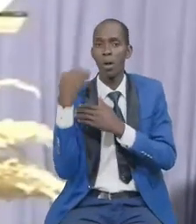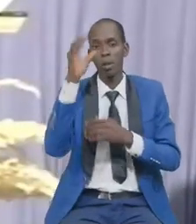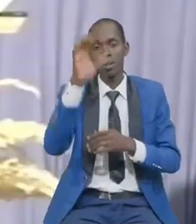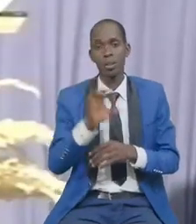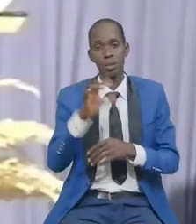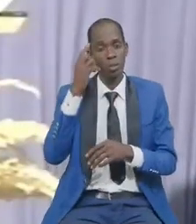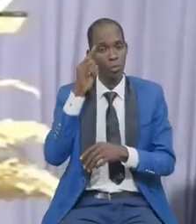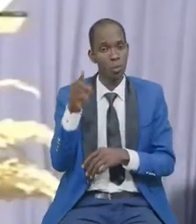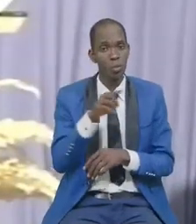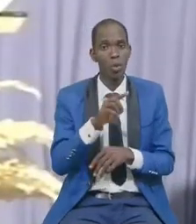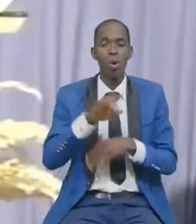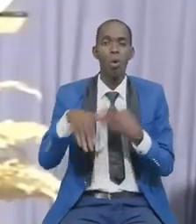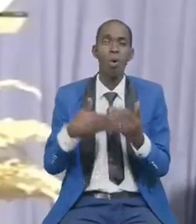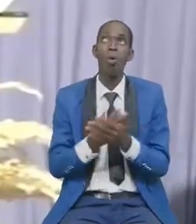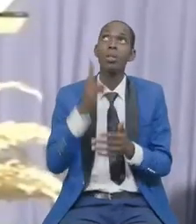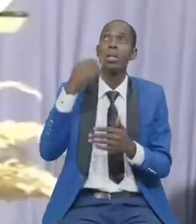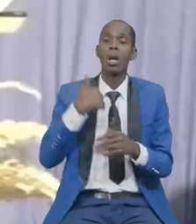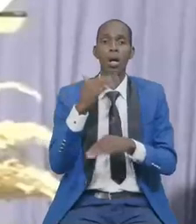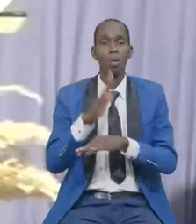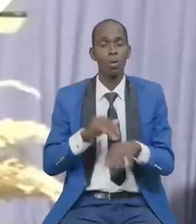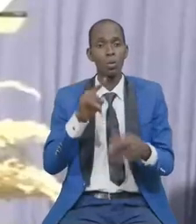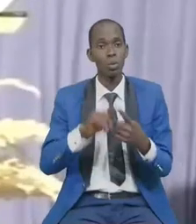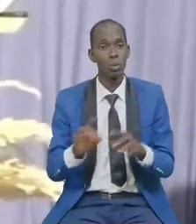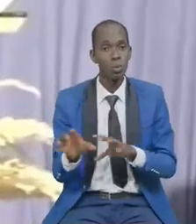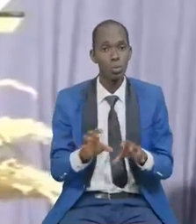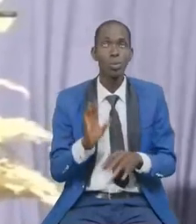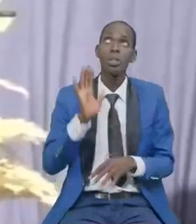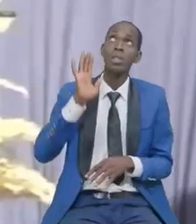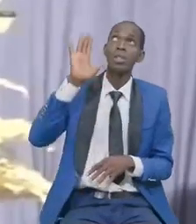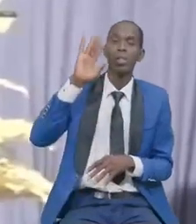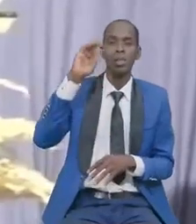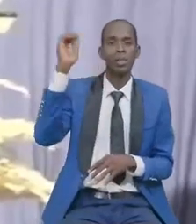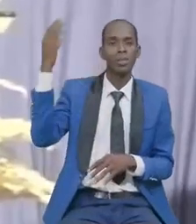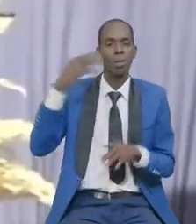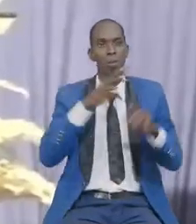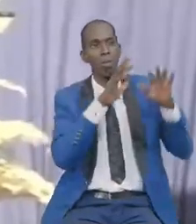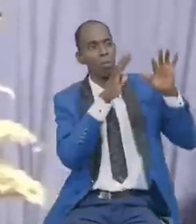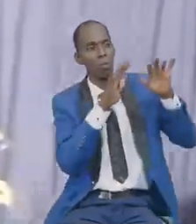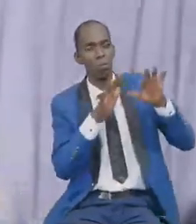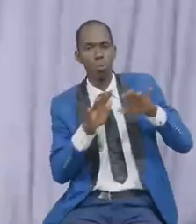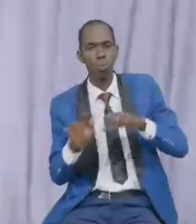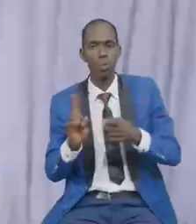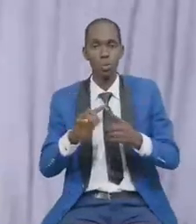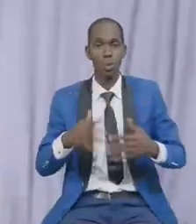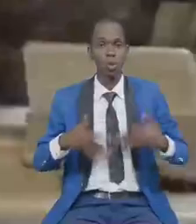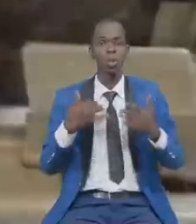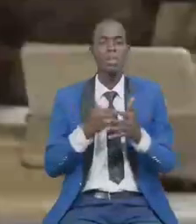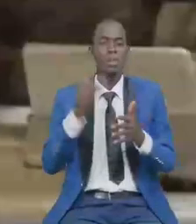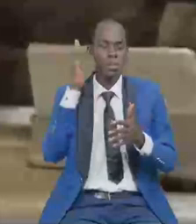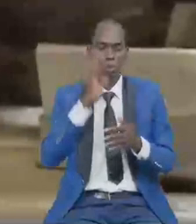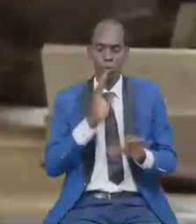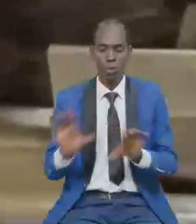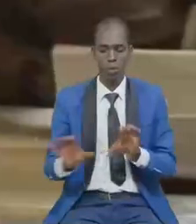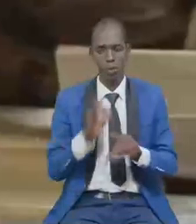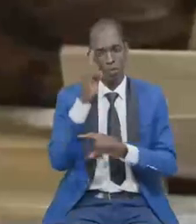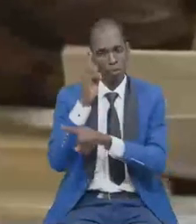qui t'appelle à faire, sa grâce coulant dans ta vie, ce sera fait pour toi au nom de